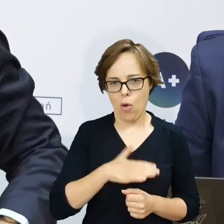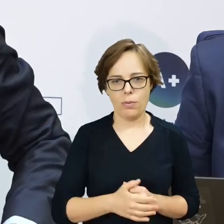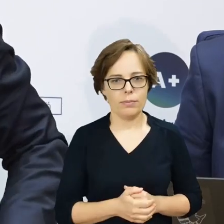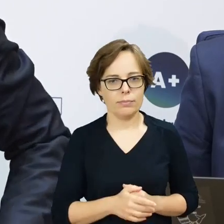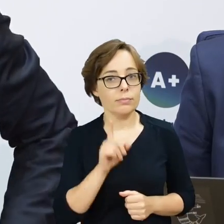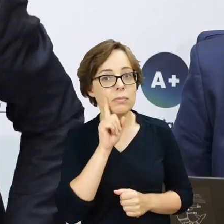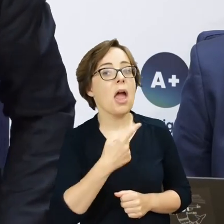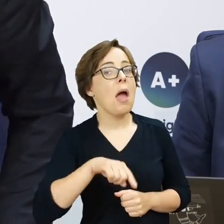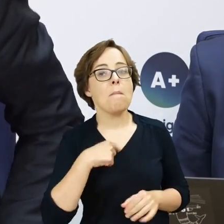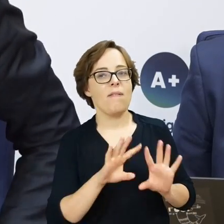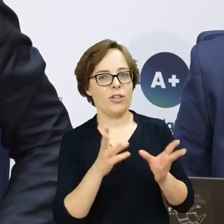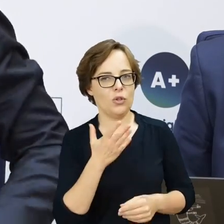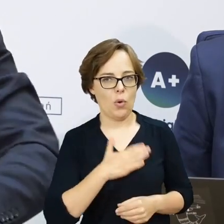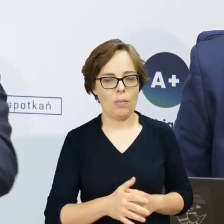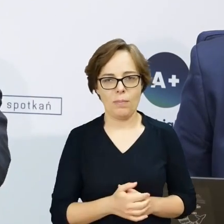Pytać.